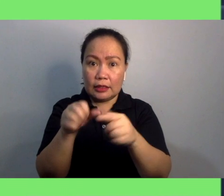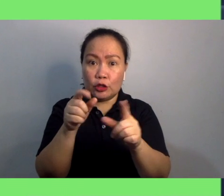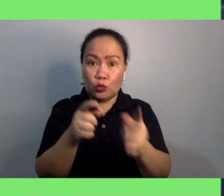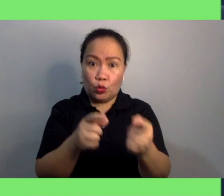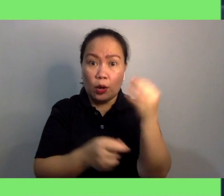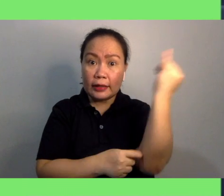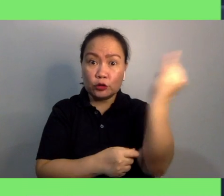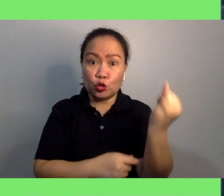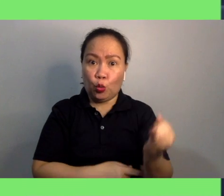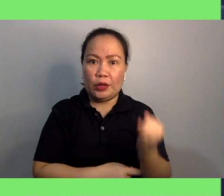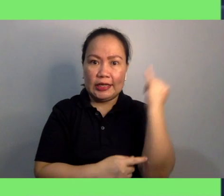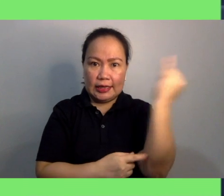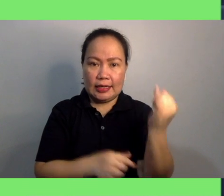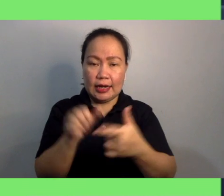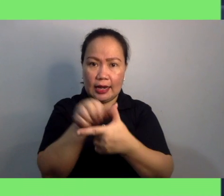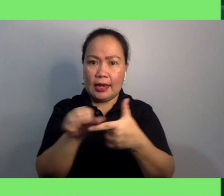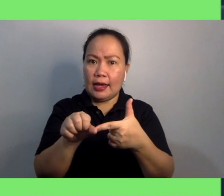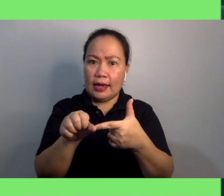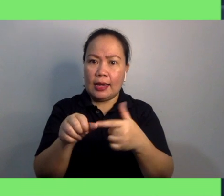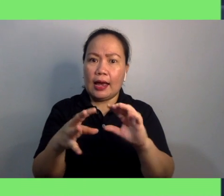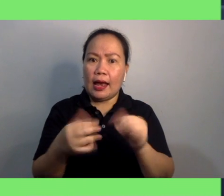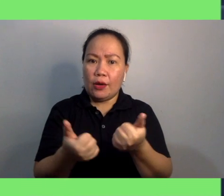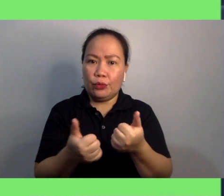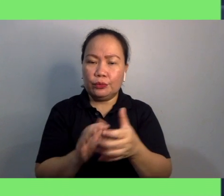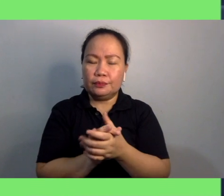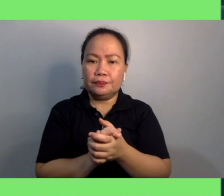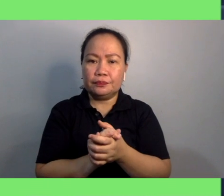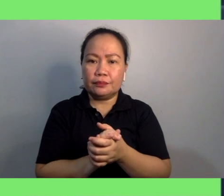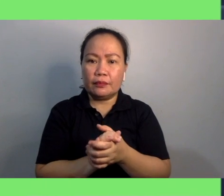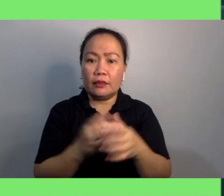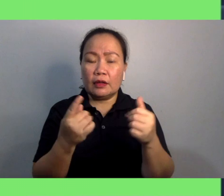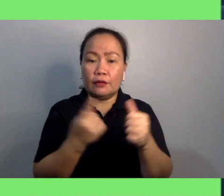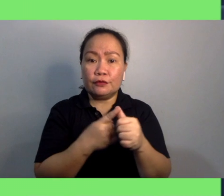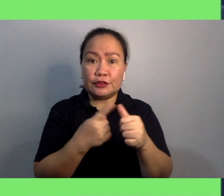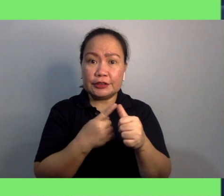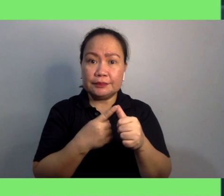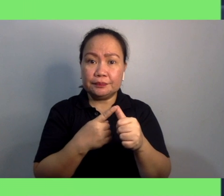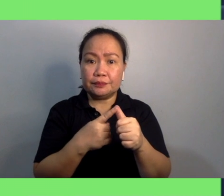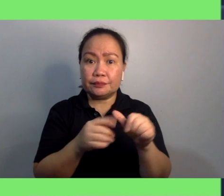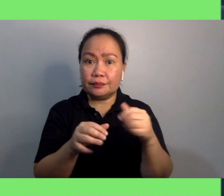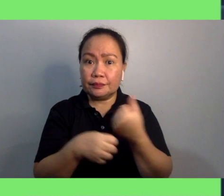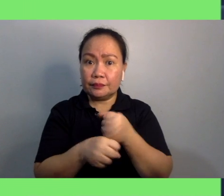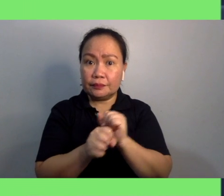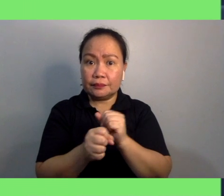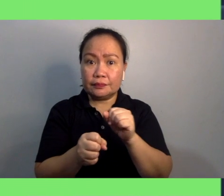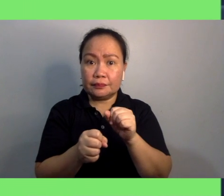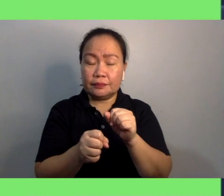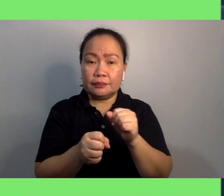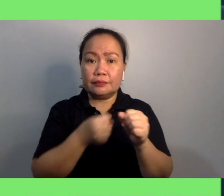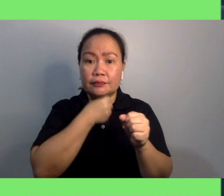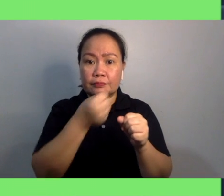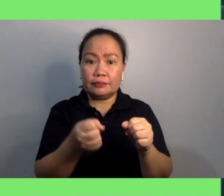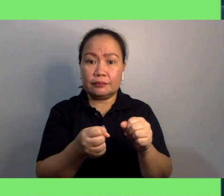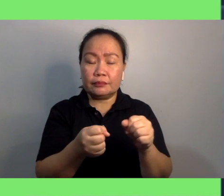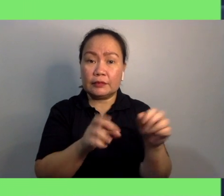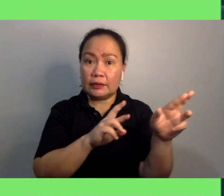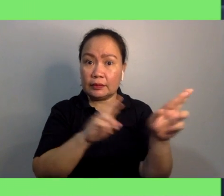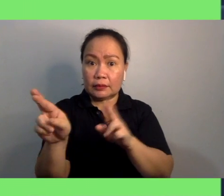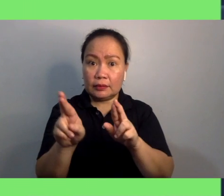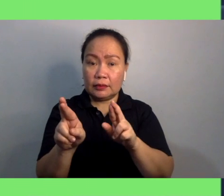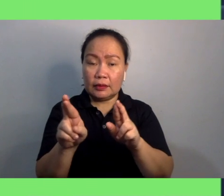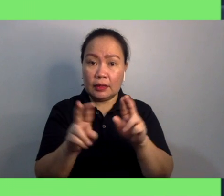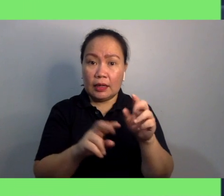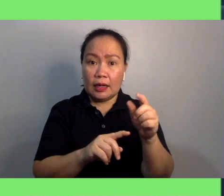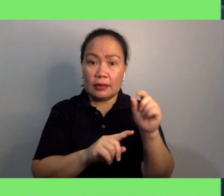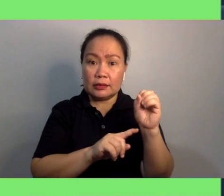mag-illustrate ng angle. So, paano natin siya gagawin? So, unang-una, make sure na naka-ready yung iyong initial side.